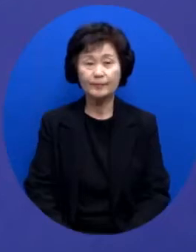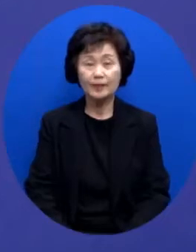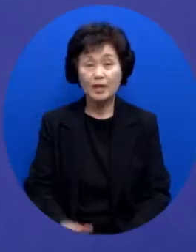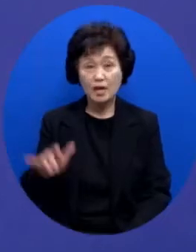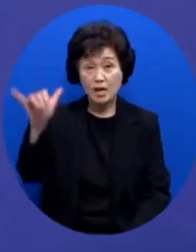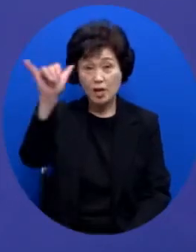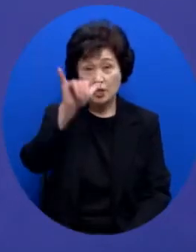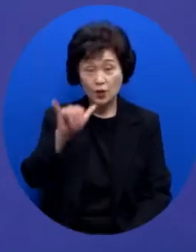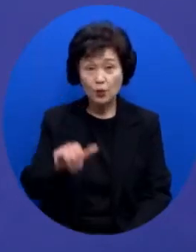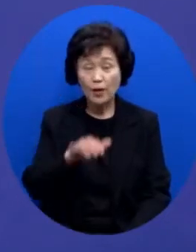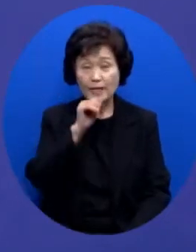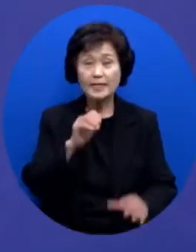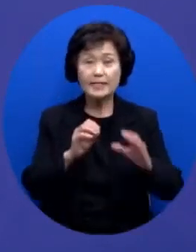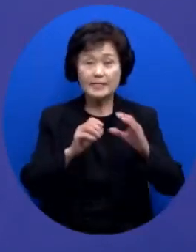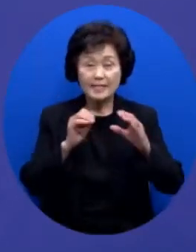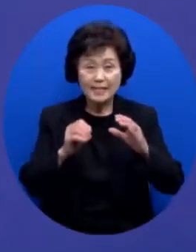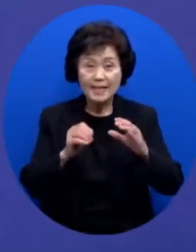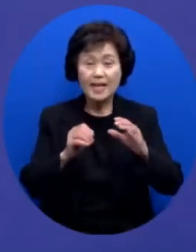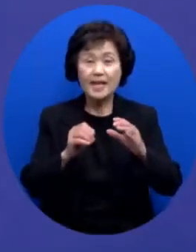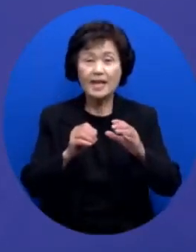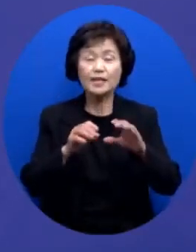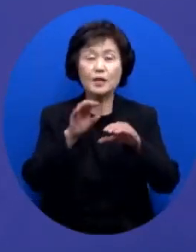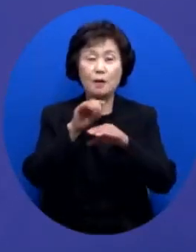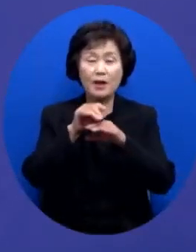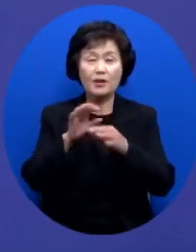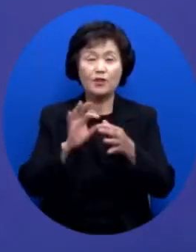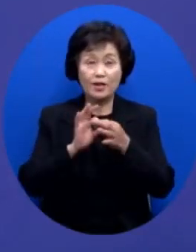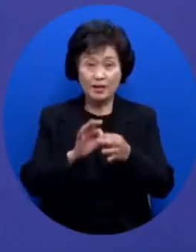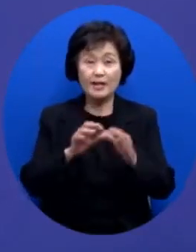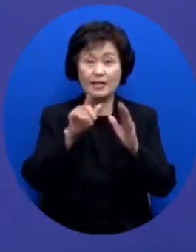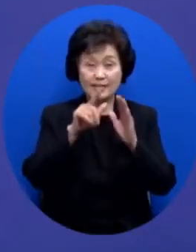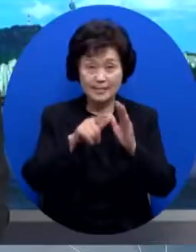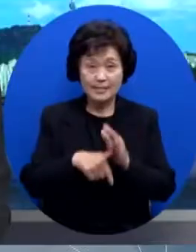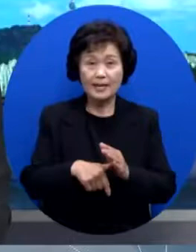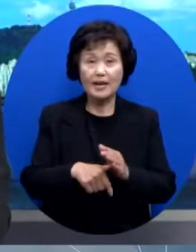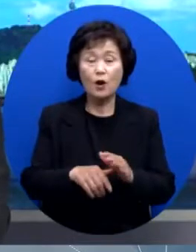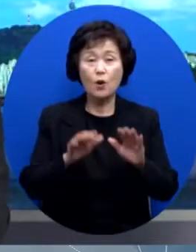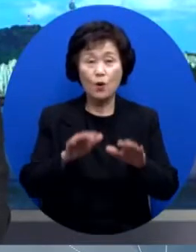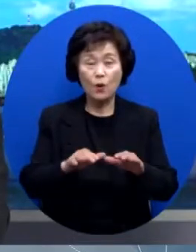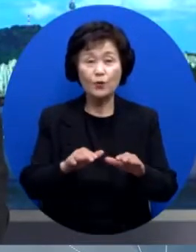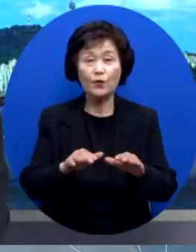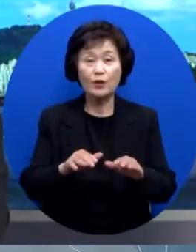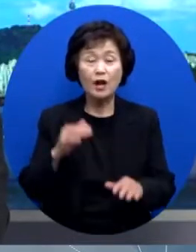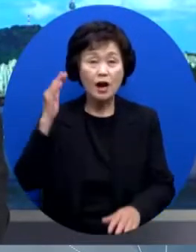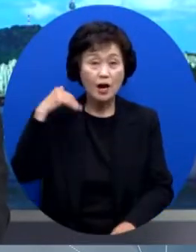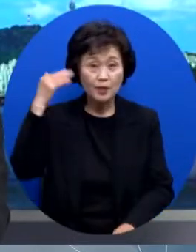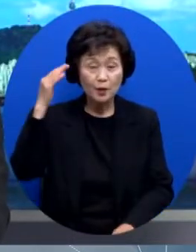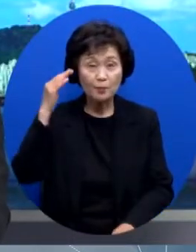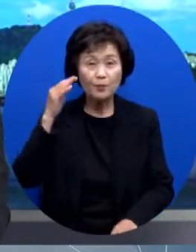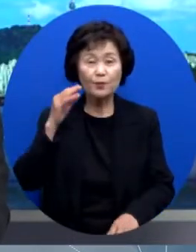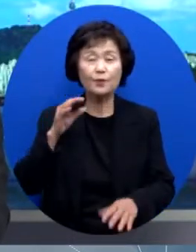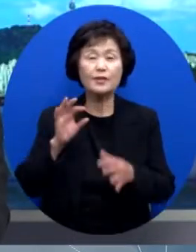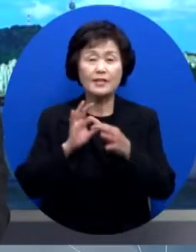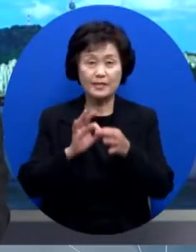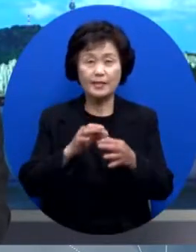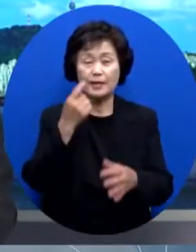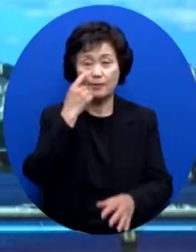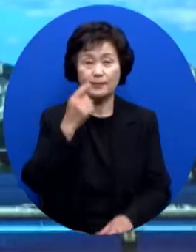전국에 있는 CTS 뉴스 스튜디오를 연결하는 시간입니다. 전국의 생생한 소식, 오늘은 CTS 의정부 스튜디오를